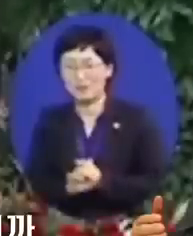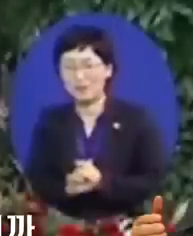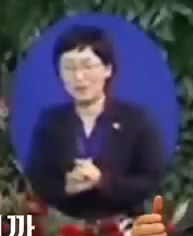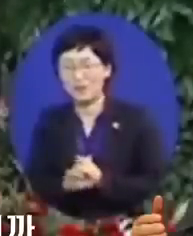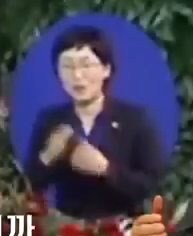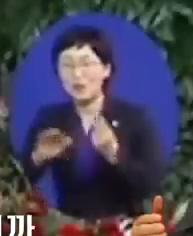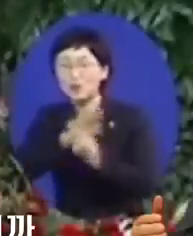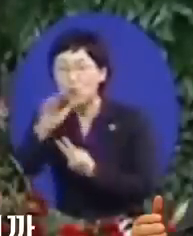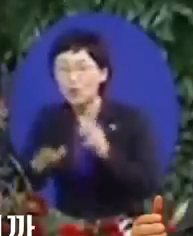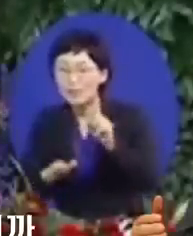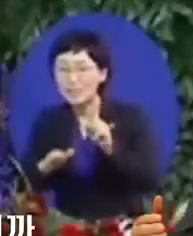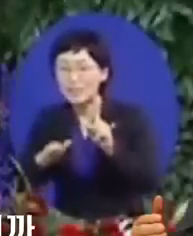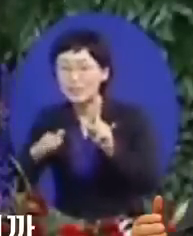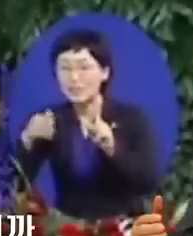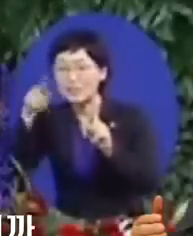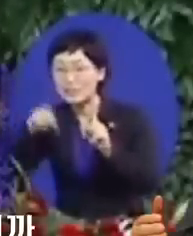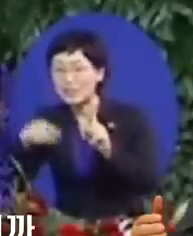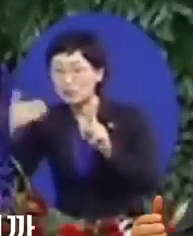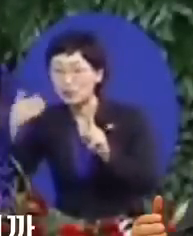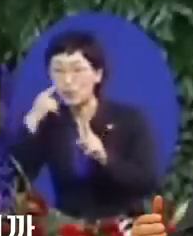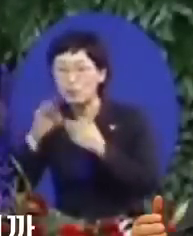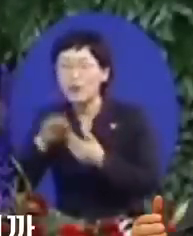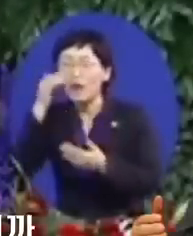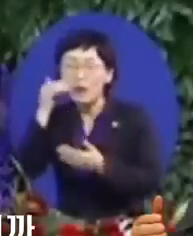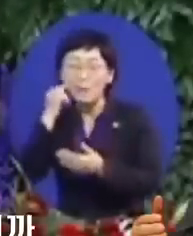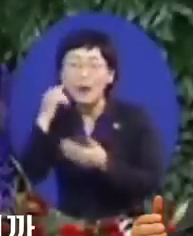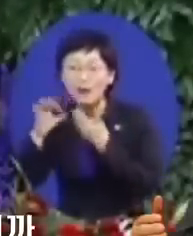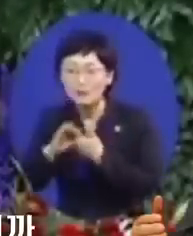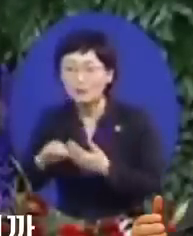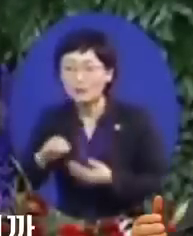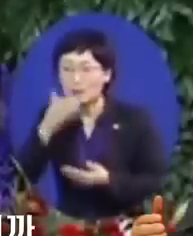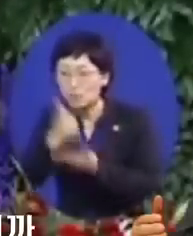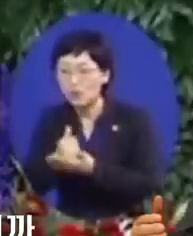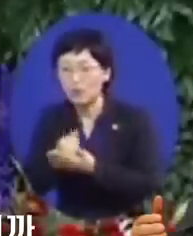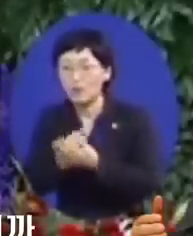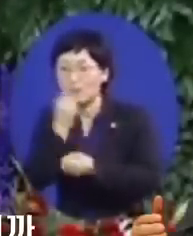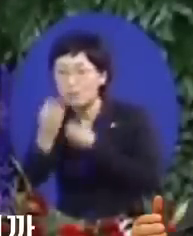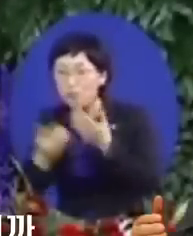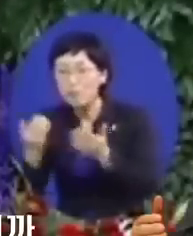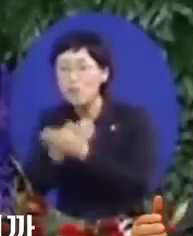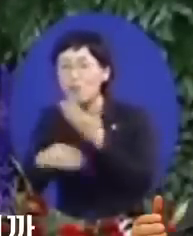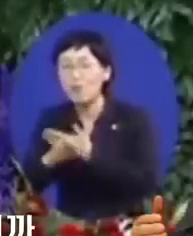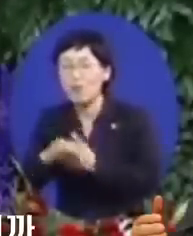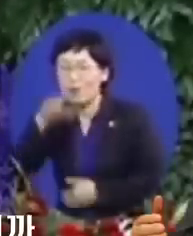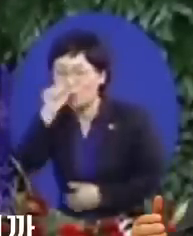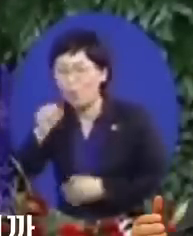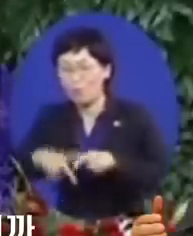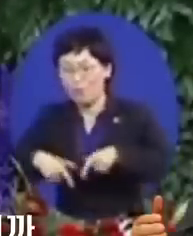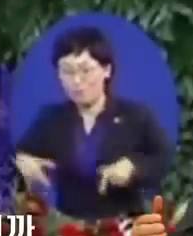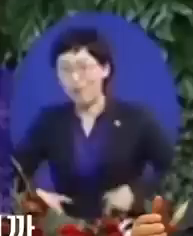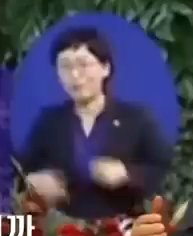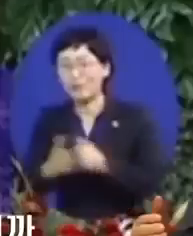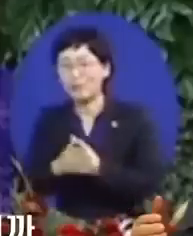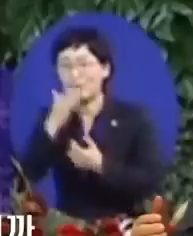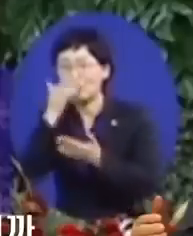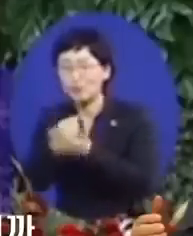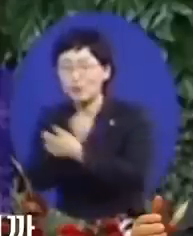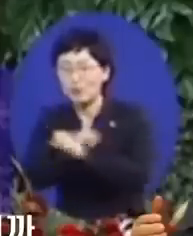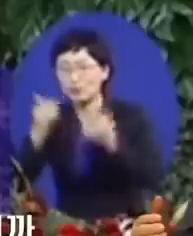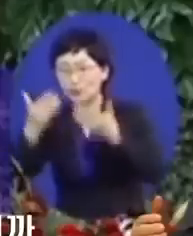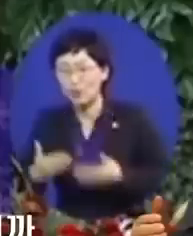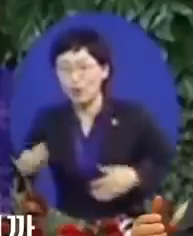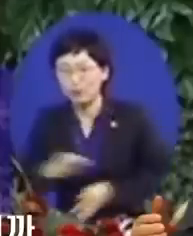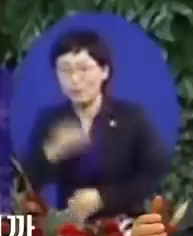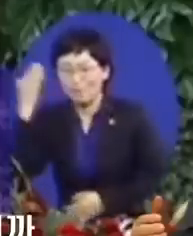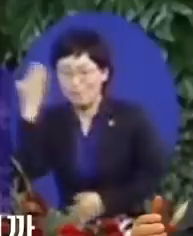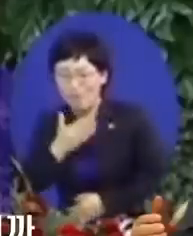요한일서 1장 9절에 만일 우리가 우리 죄를 자백하면 그는 미쁘시고 이루어서 우리 죄를 사하시며 우리의 모든 불의를 깨끗게 하실